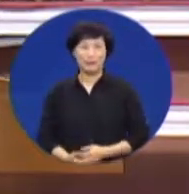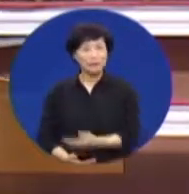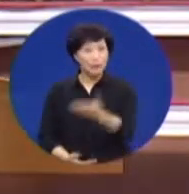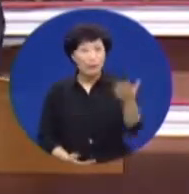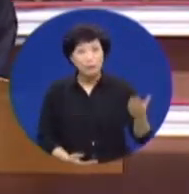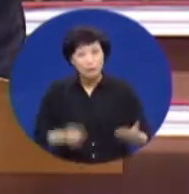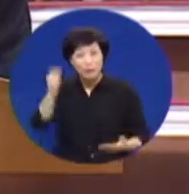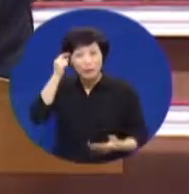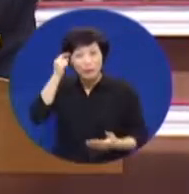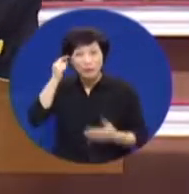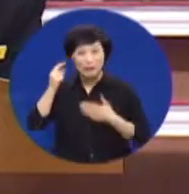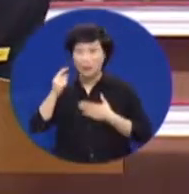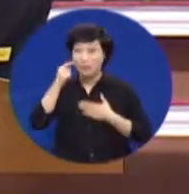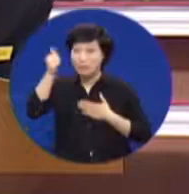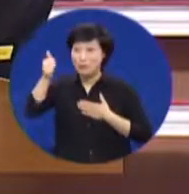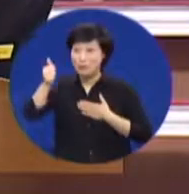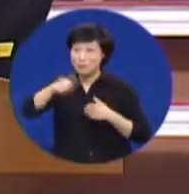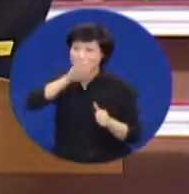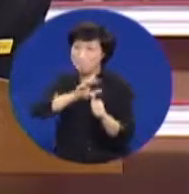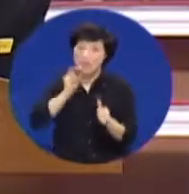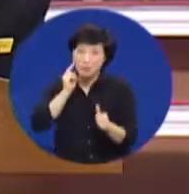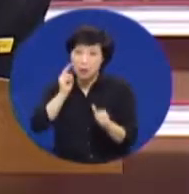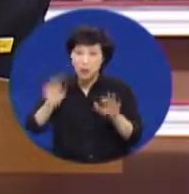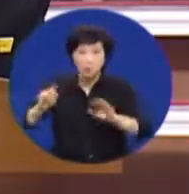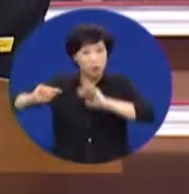어떻게 저런 양반이 천국 가겠냐.